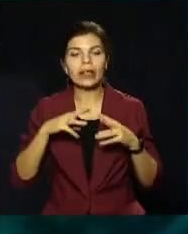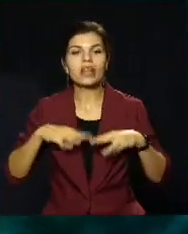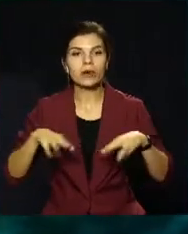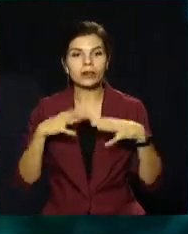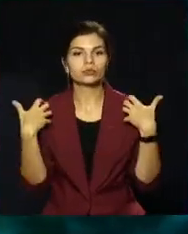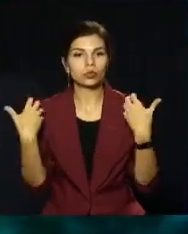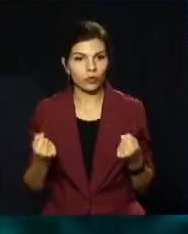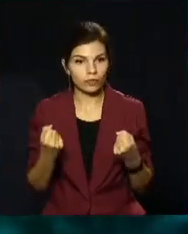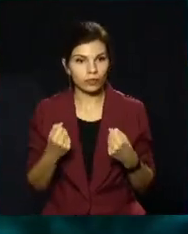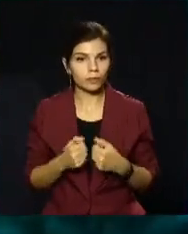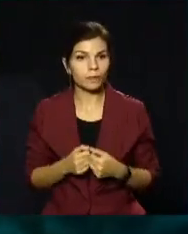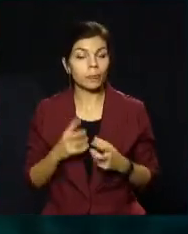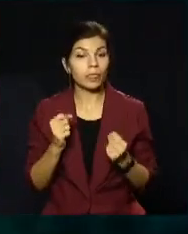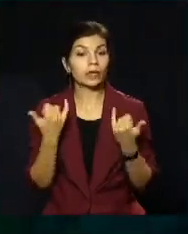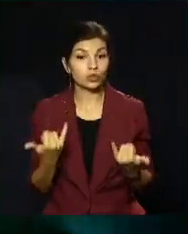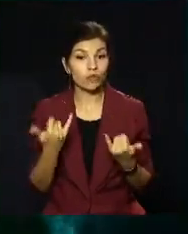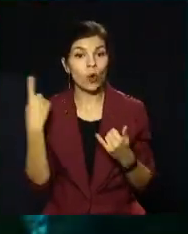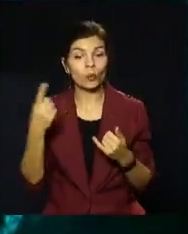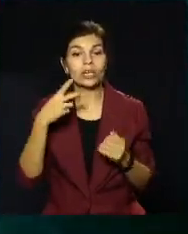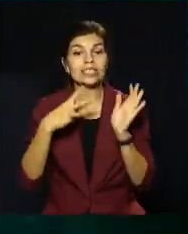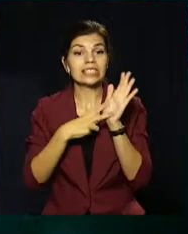департаменті охорони здоров'я. На сьогодні в області